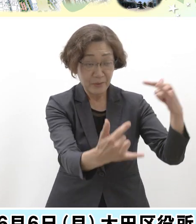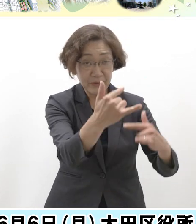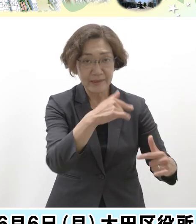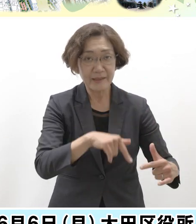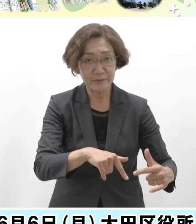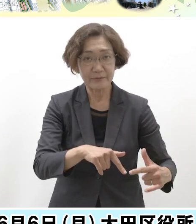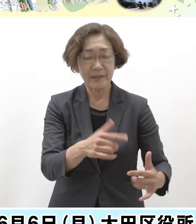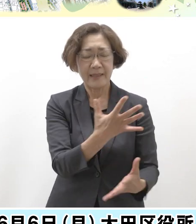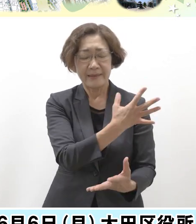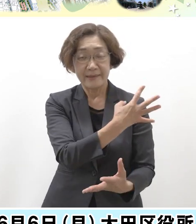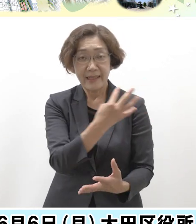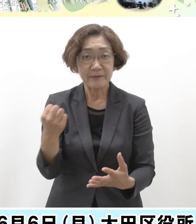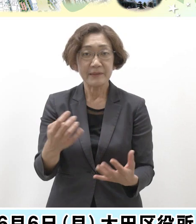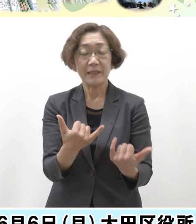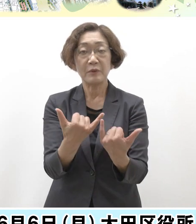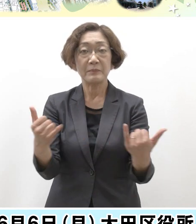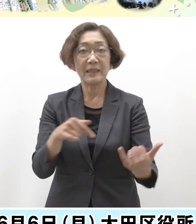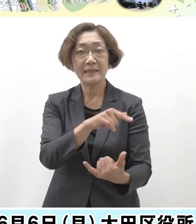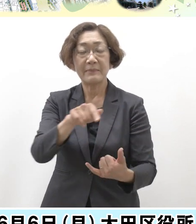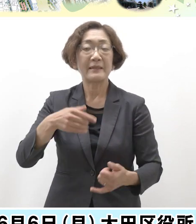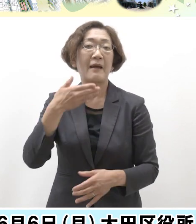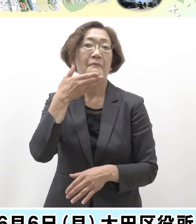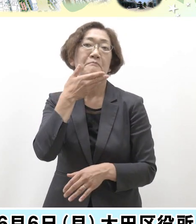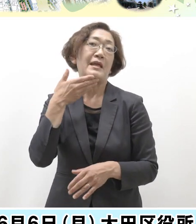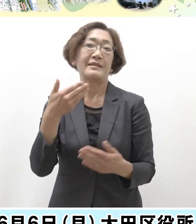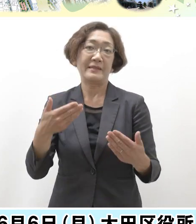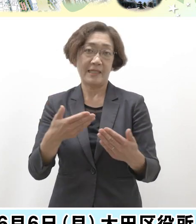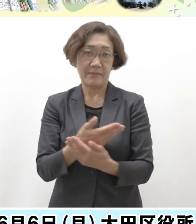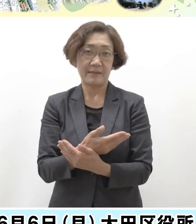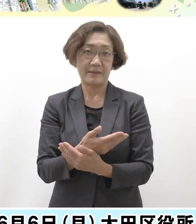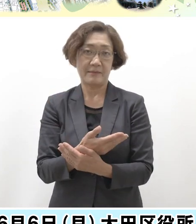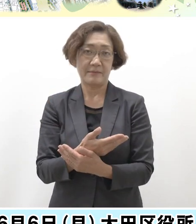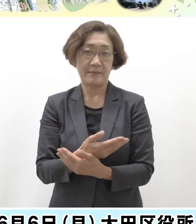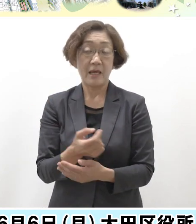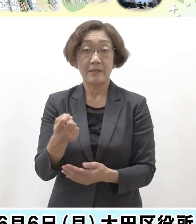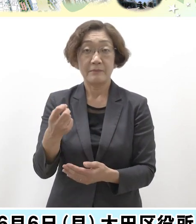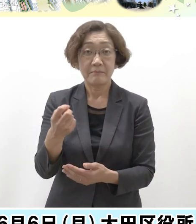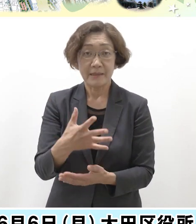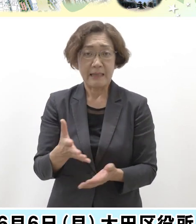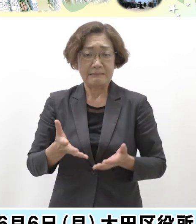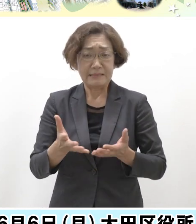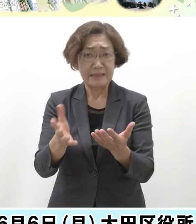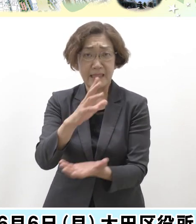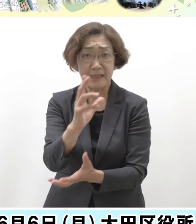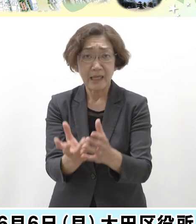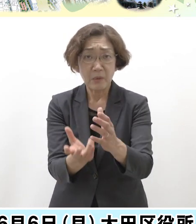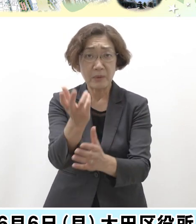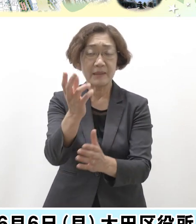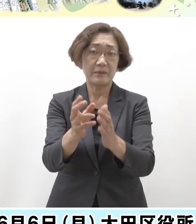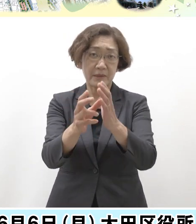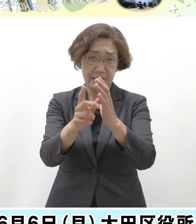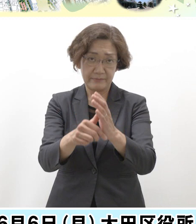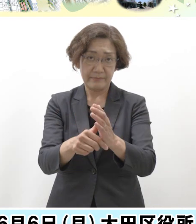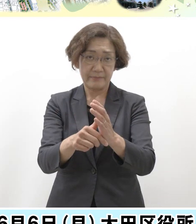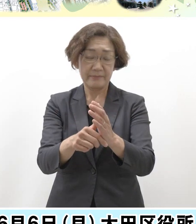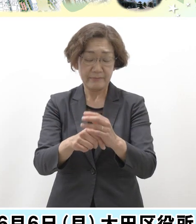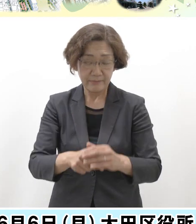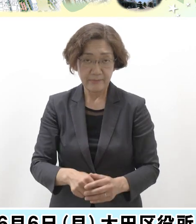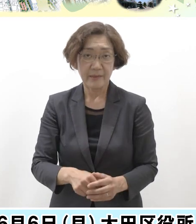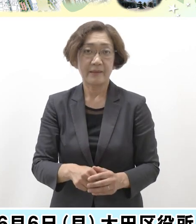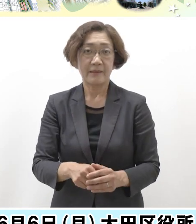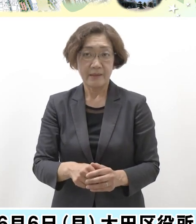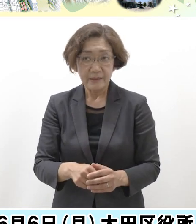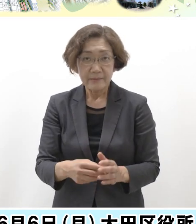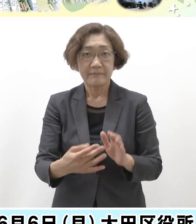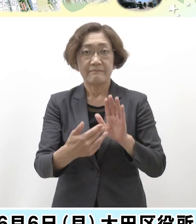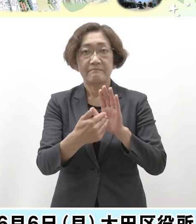性向上につながるとともに、震災時の代替路線となることなど、にぎわいと防災両面で